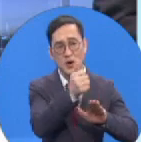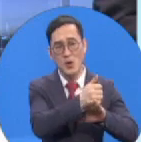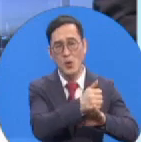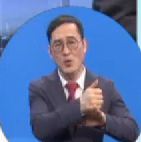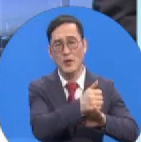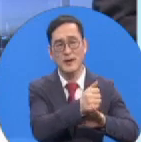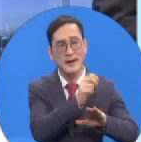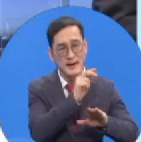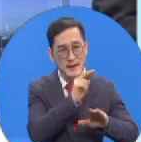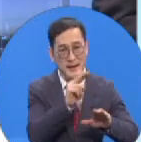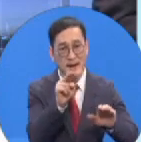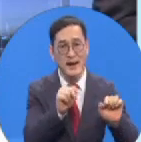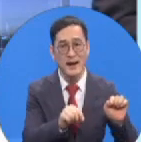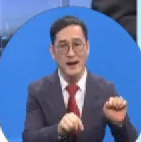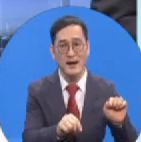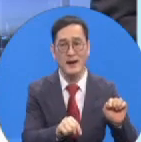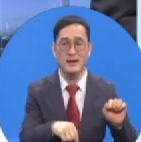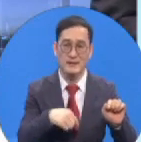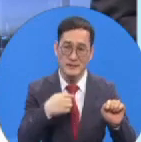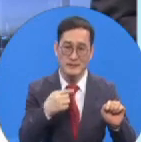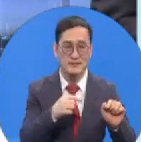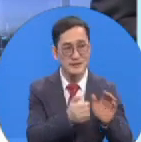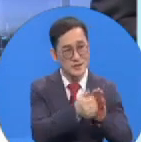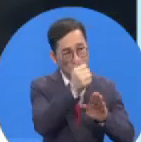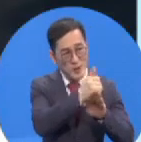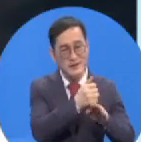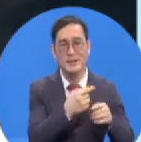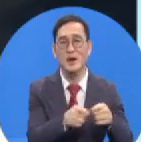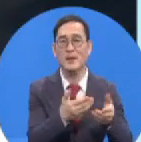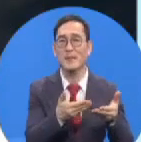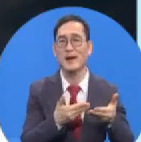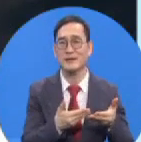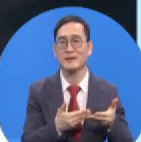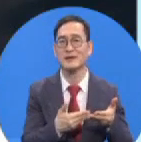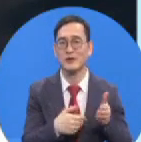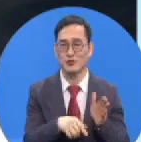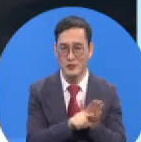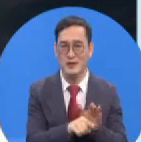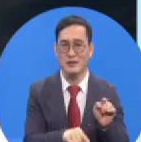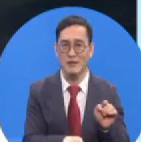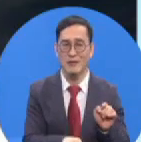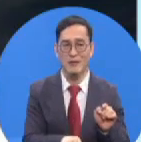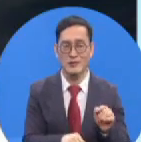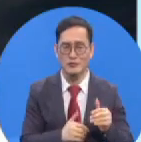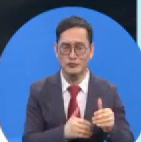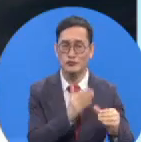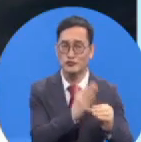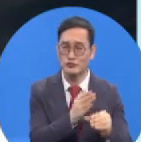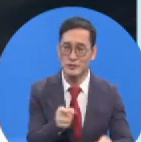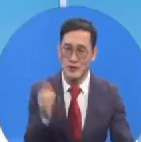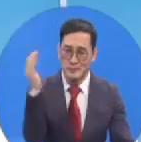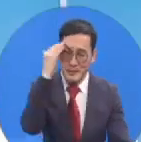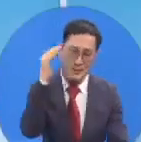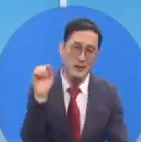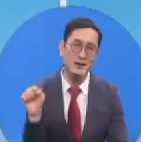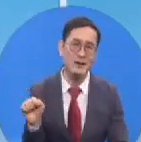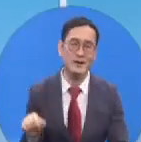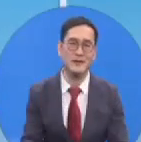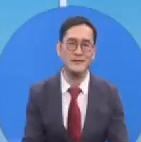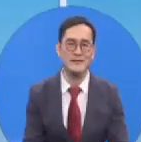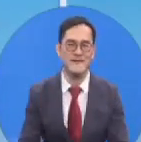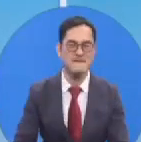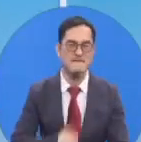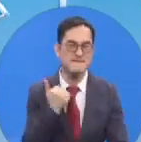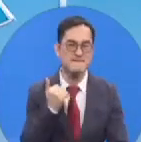받아야만 네. 예, 본인들의 그렇죠. 레이스도 도움이 되기 때문에 네. 저런 부분에 대해서는 그냥 묵과할 수 없는 상황이죠. 알겠습니다. 예. 그러니까 지금 이재명 지사를